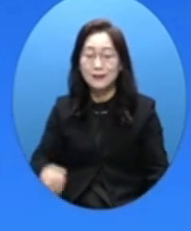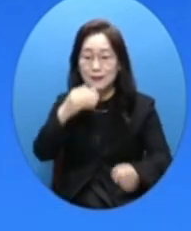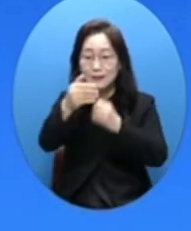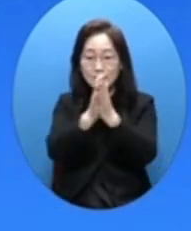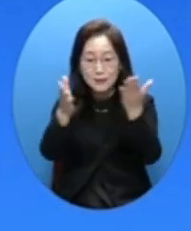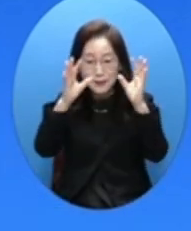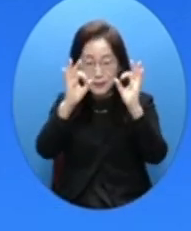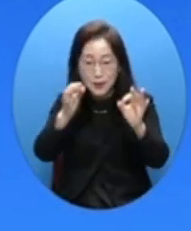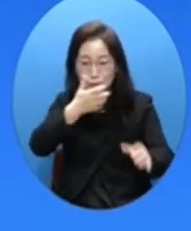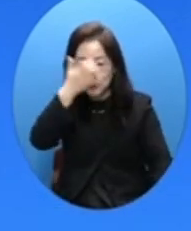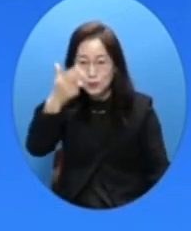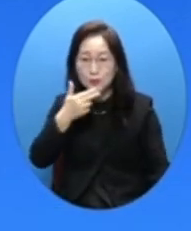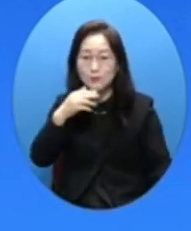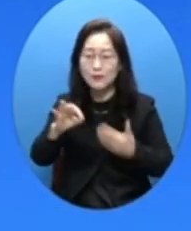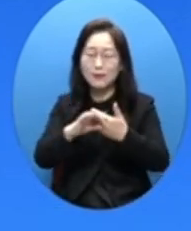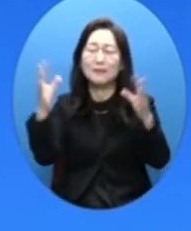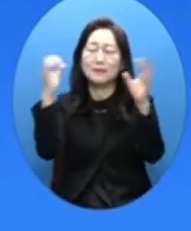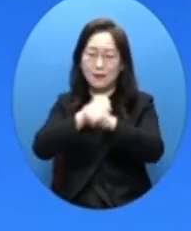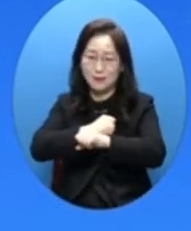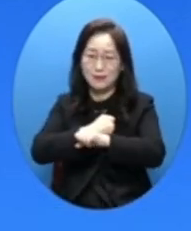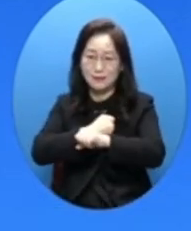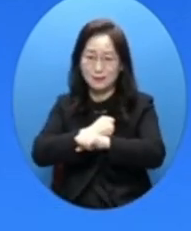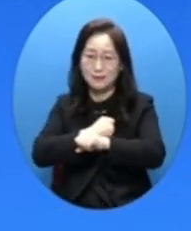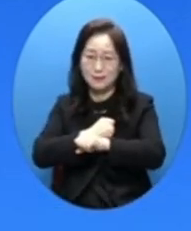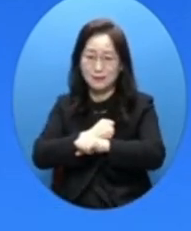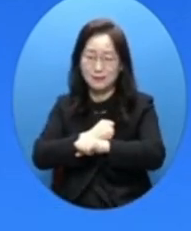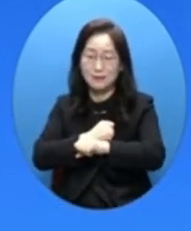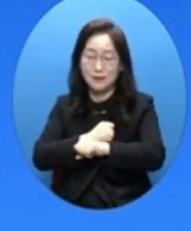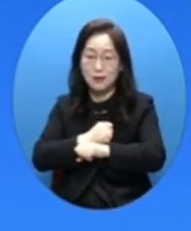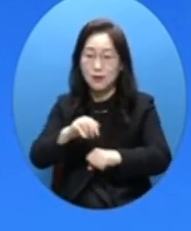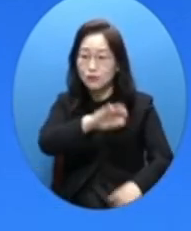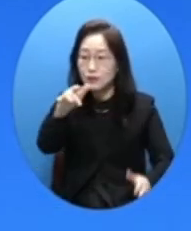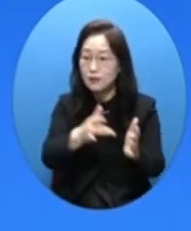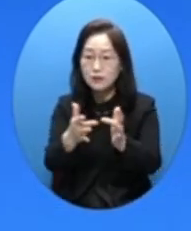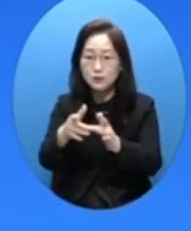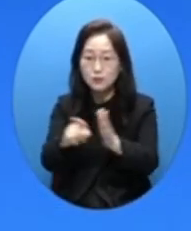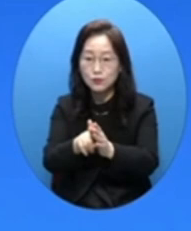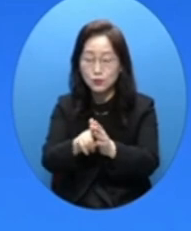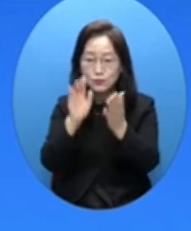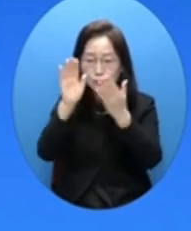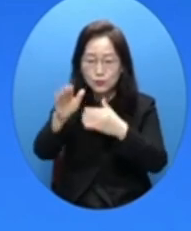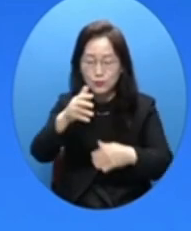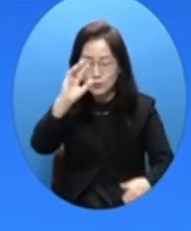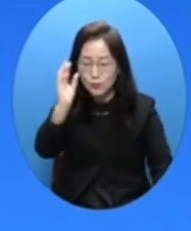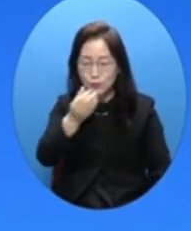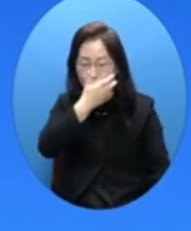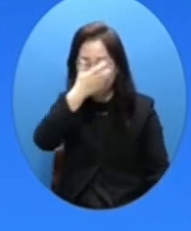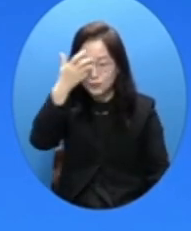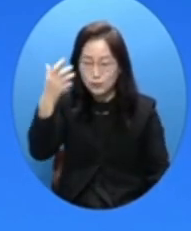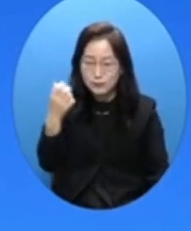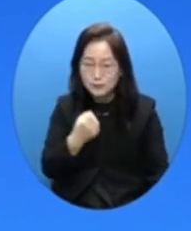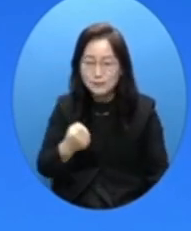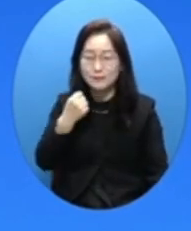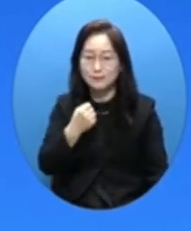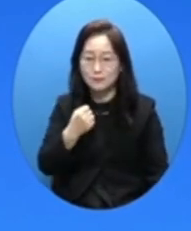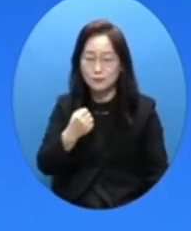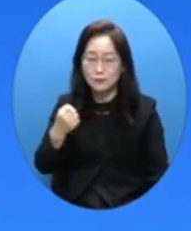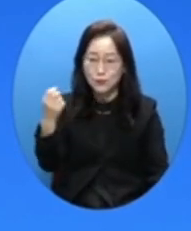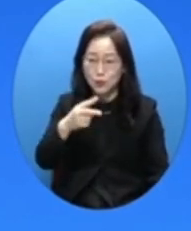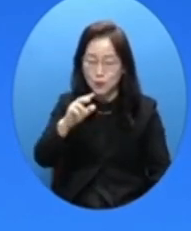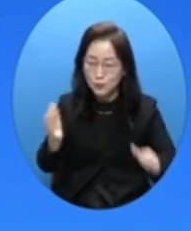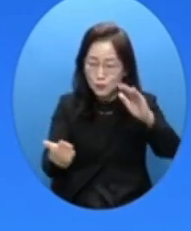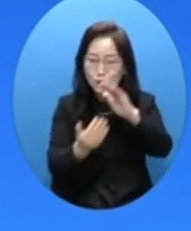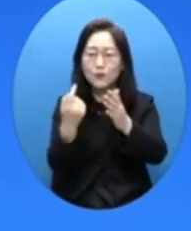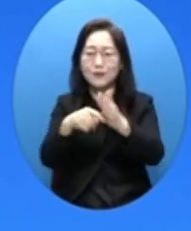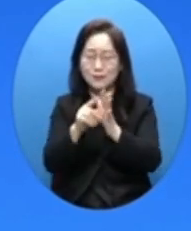성경의 꿈이 없는 것에서 망한다고 했는데 우리가 예수님 믿고 나서 거룩한 꿈을 꿔야 합니다 그 꿈을 이루기 위해서 우리의 모든